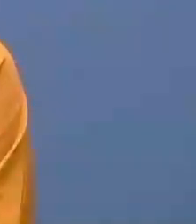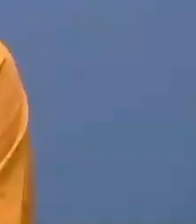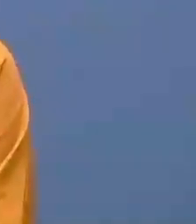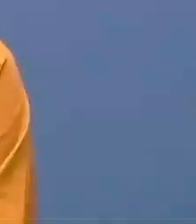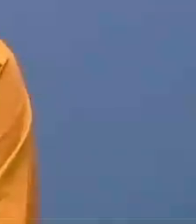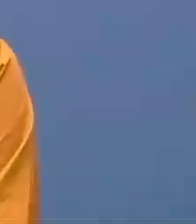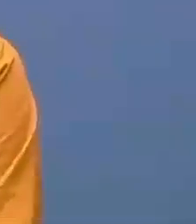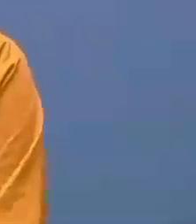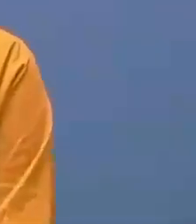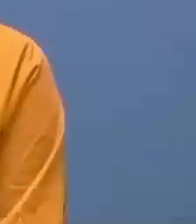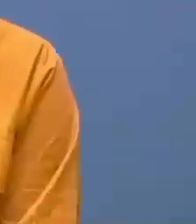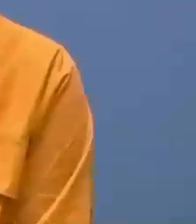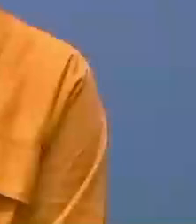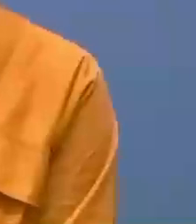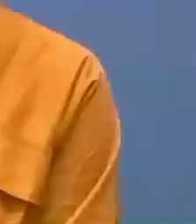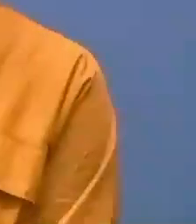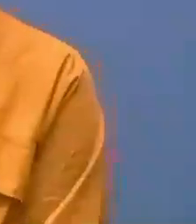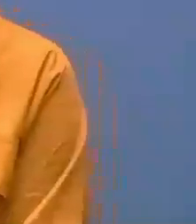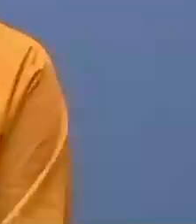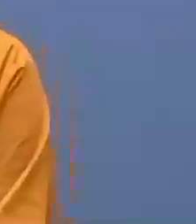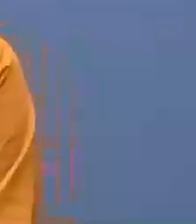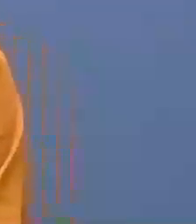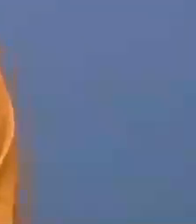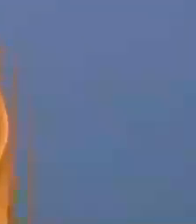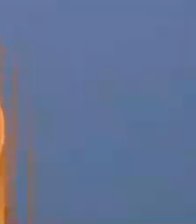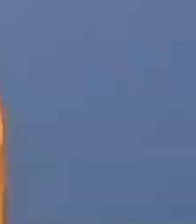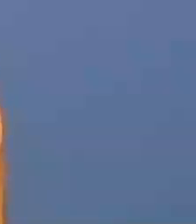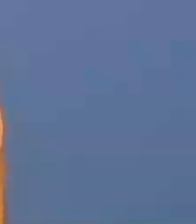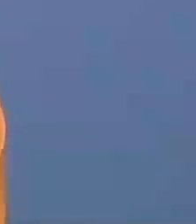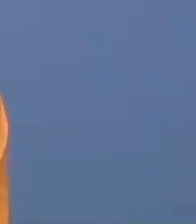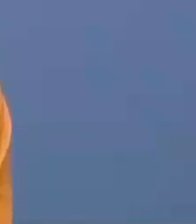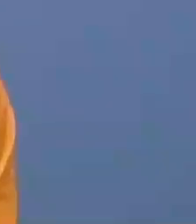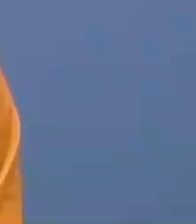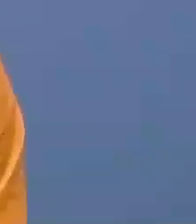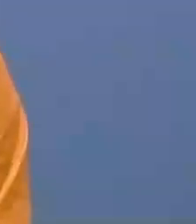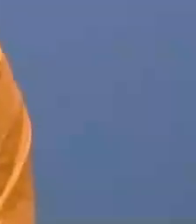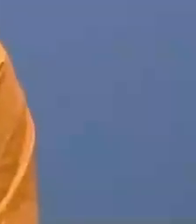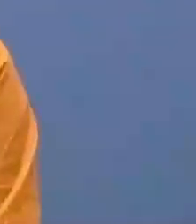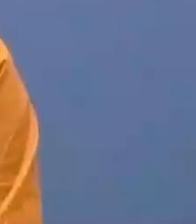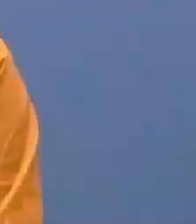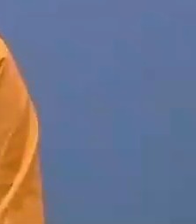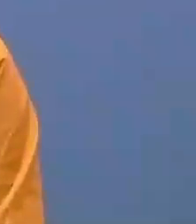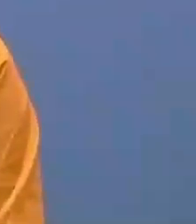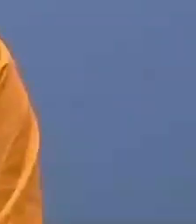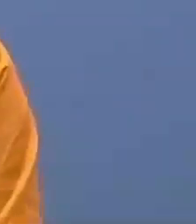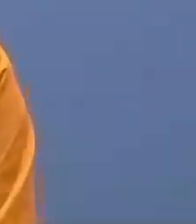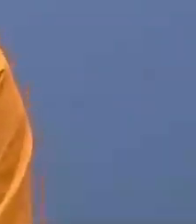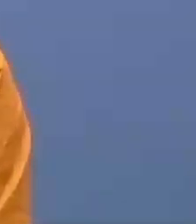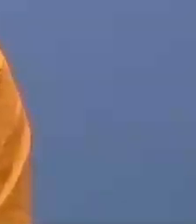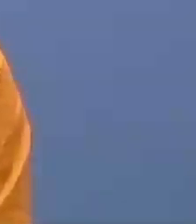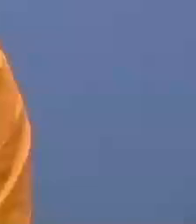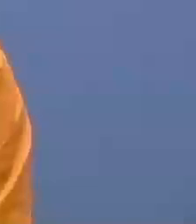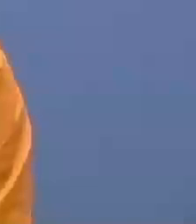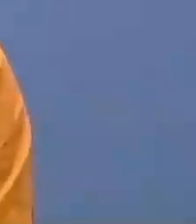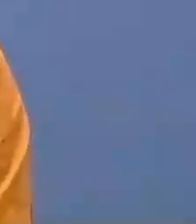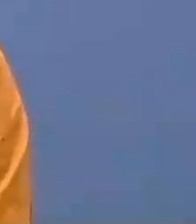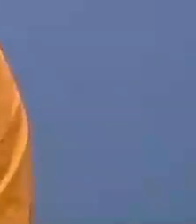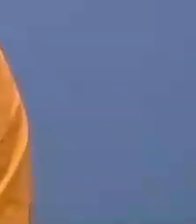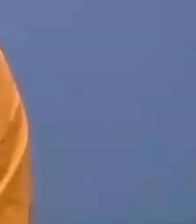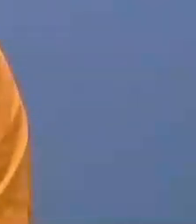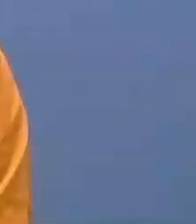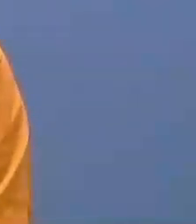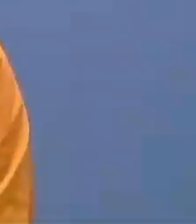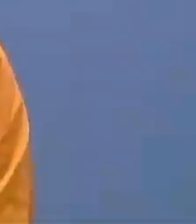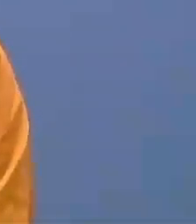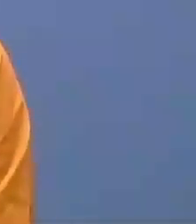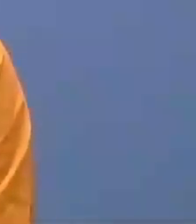然而呢，问题是呢，仍然还有一些人呢会拒绝神的邀请，直